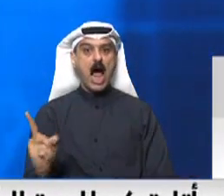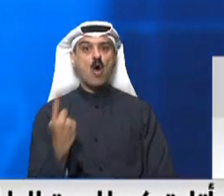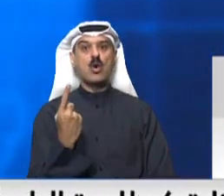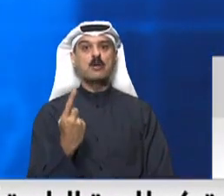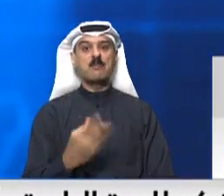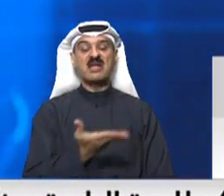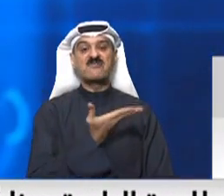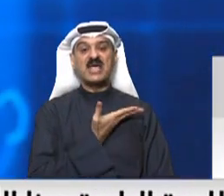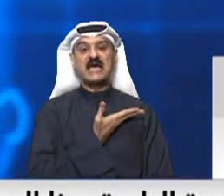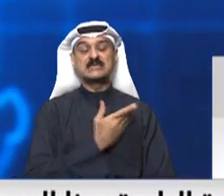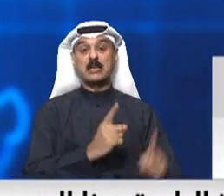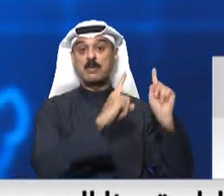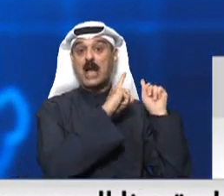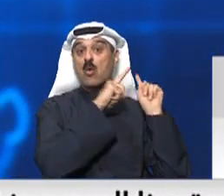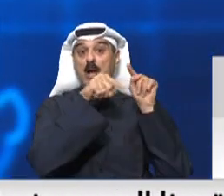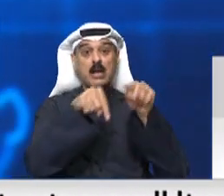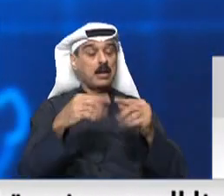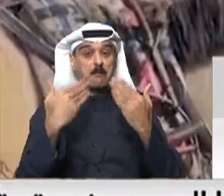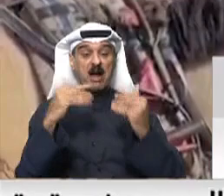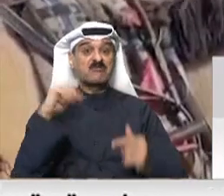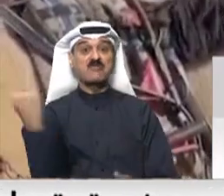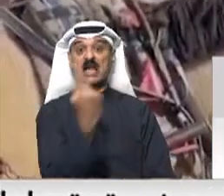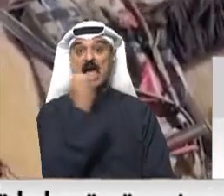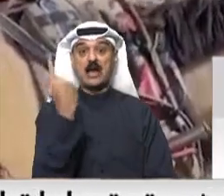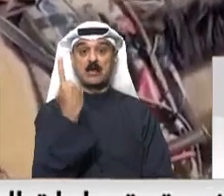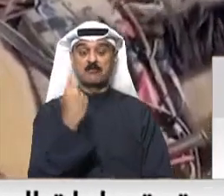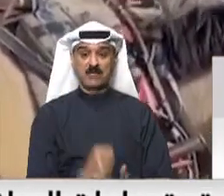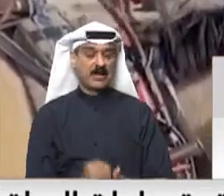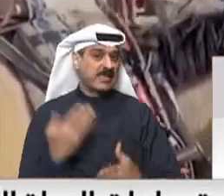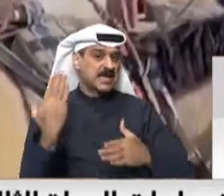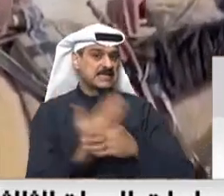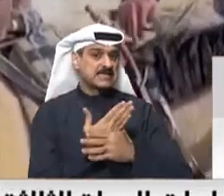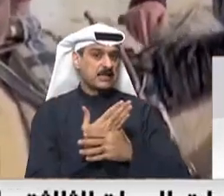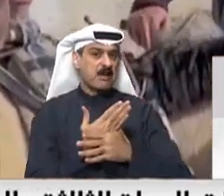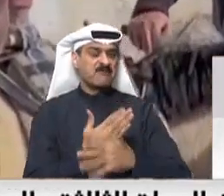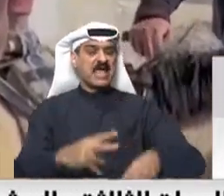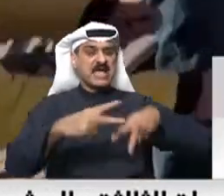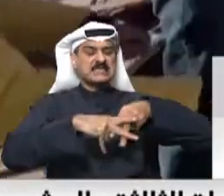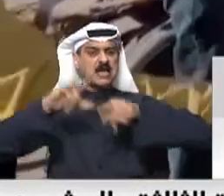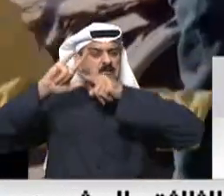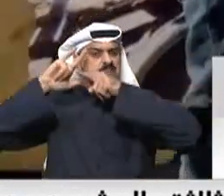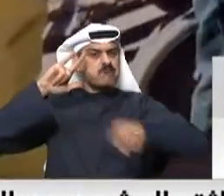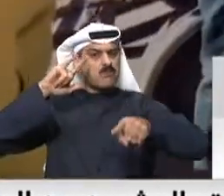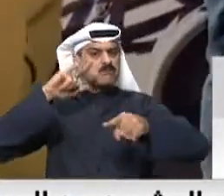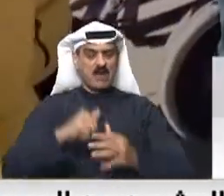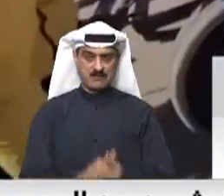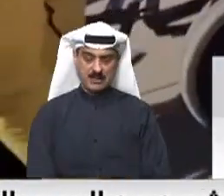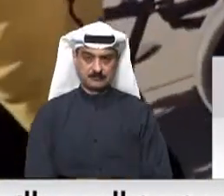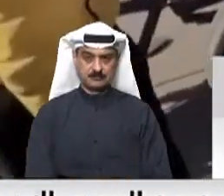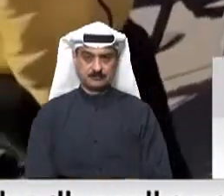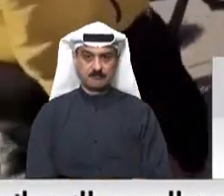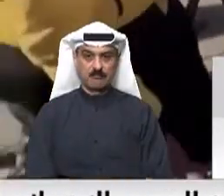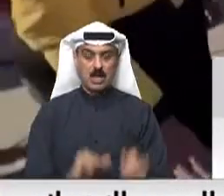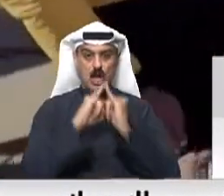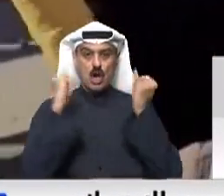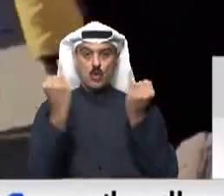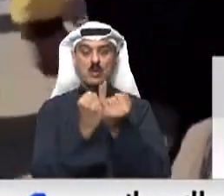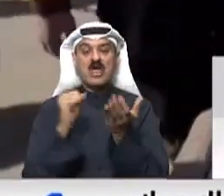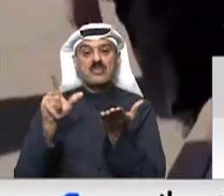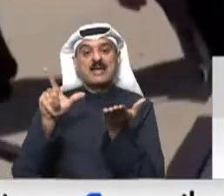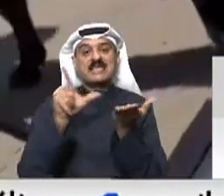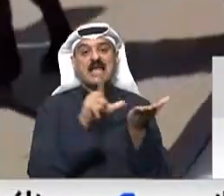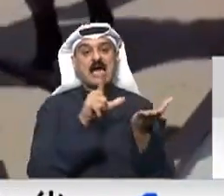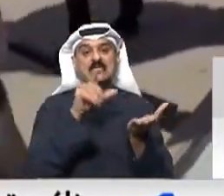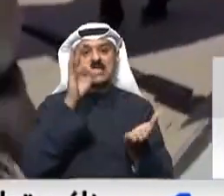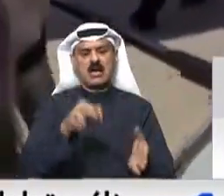غزه مع تواصل العدوان الاسرائيلي على غزه وفي وقت سابق كشفت الانروا انها قد تضطر الى